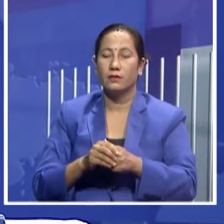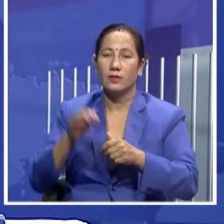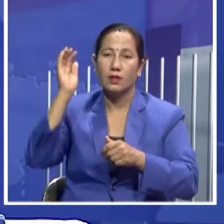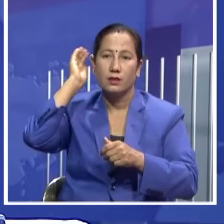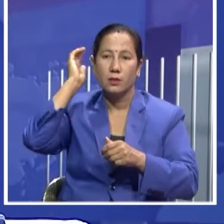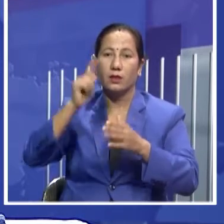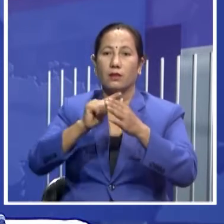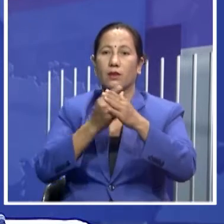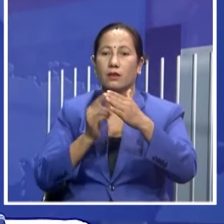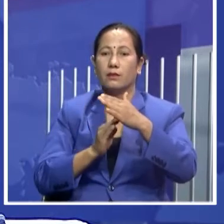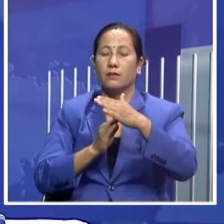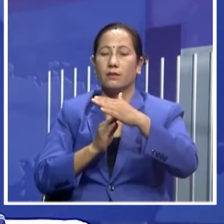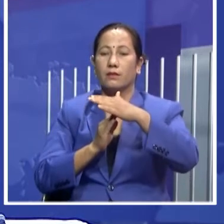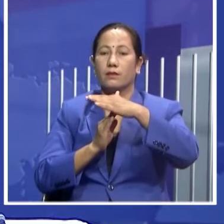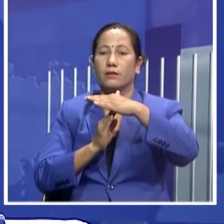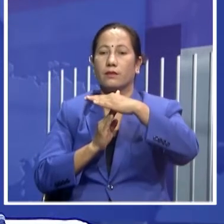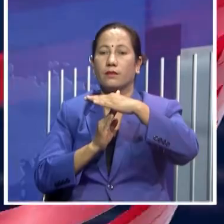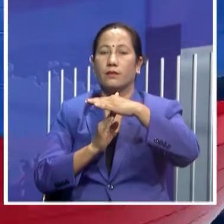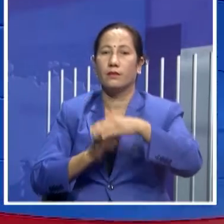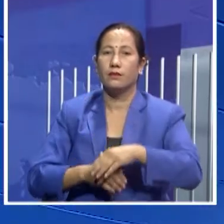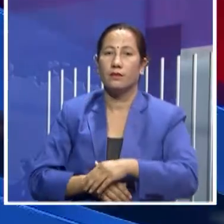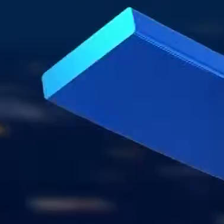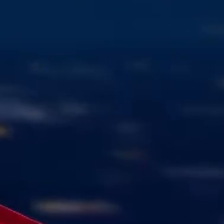समाचारको क्रम जारी नै छ, एकैछिनको विश्राम।